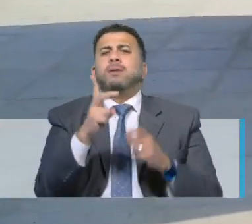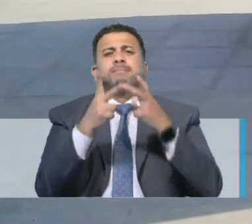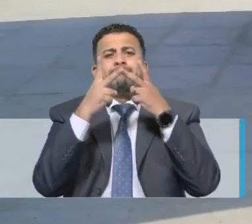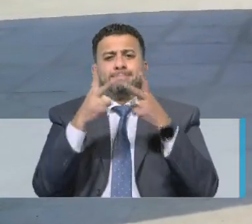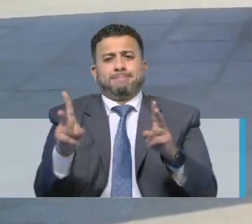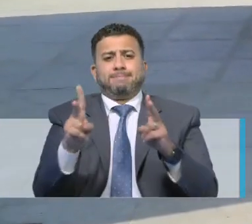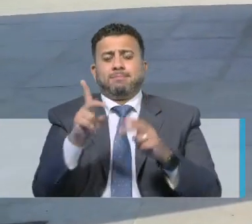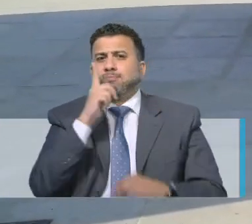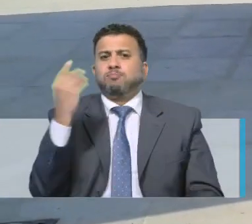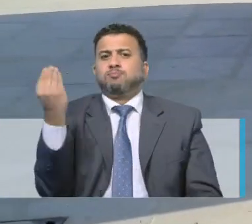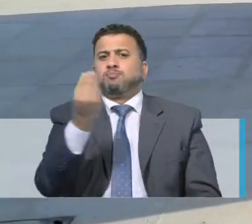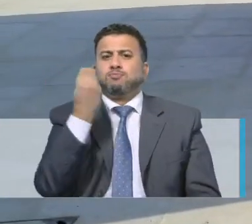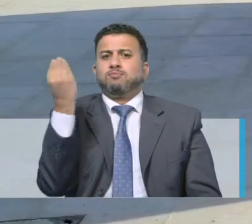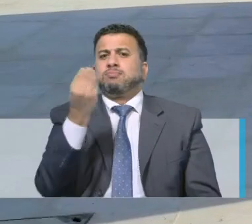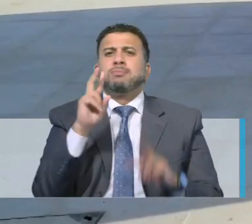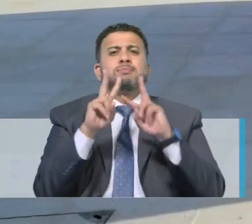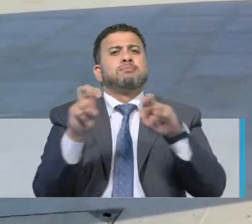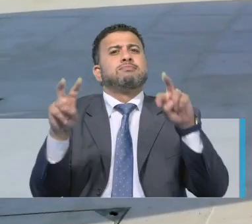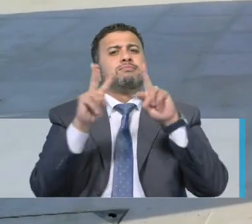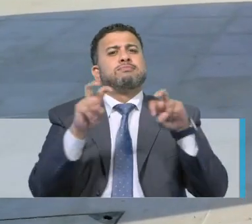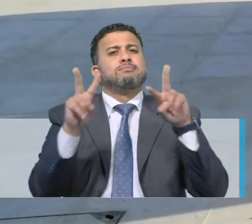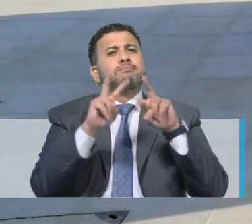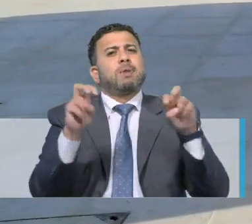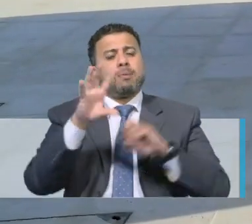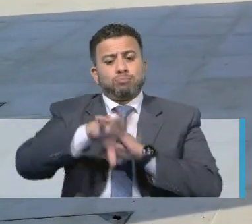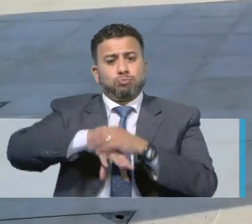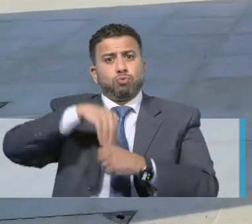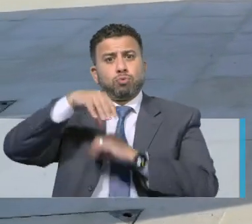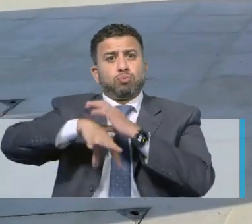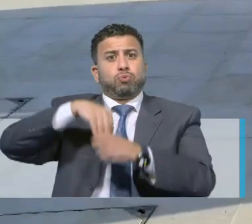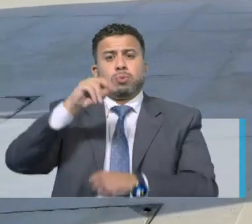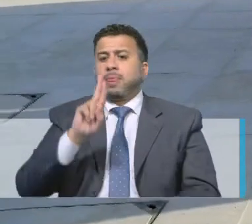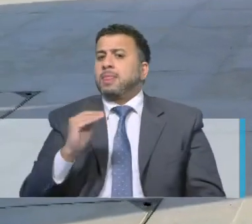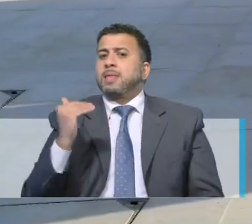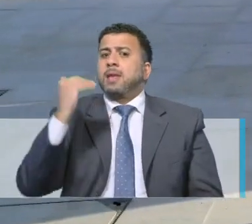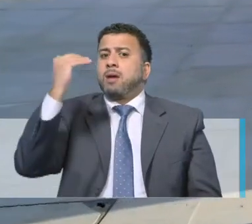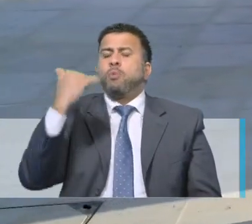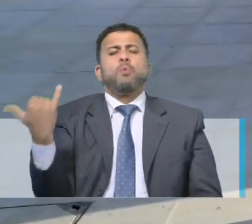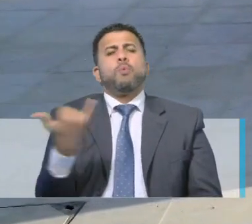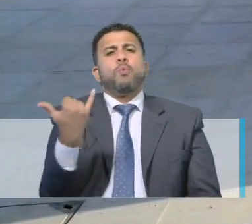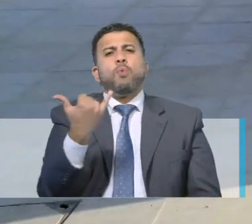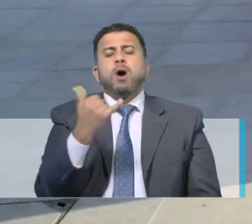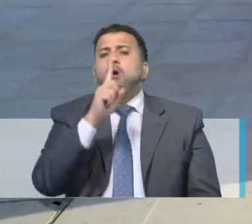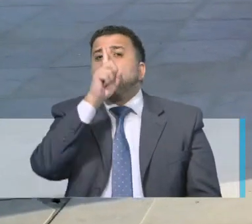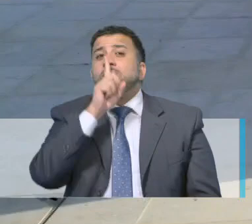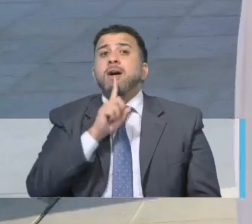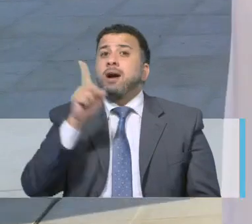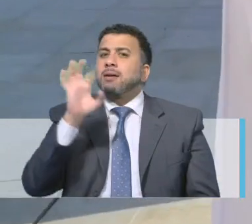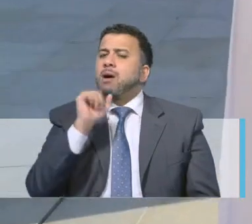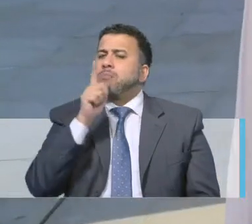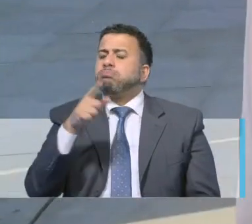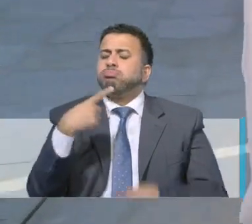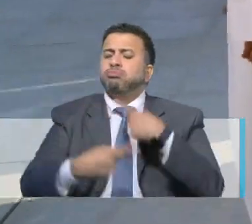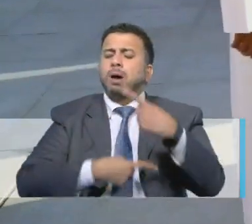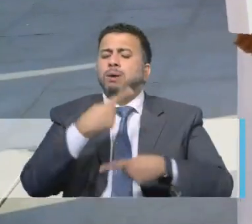سموه جولته متفقدا فيها عددا من المشروعات التنمويه والحيويه في اطار الحرص الدائم